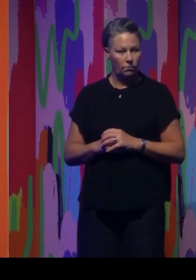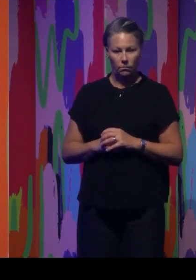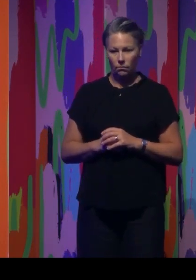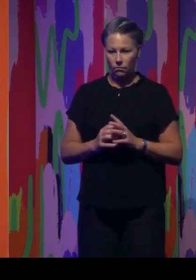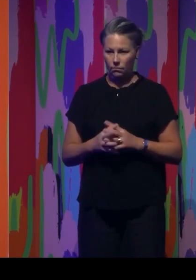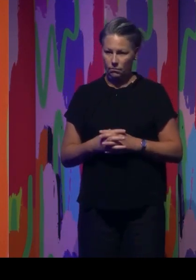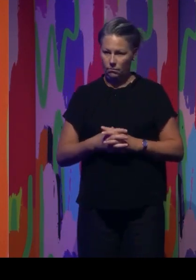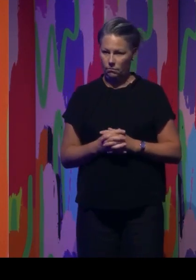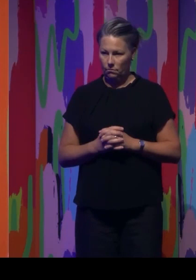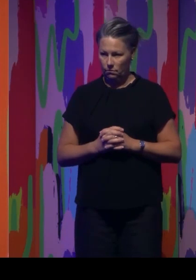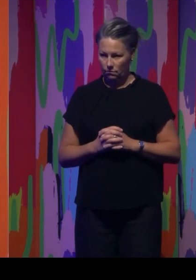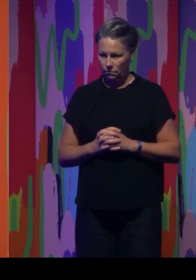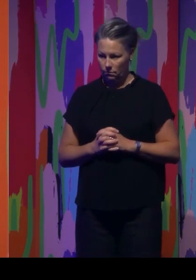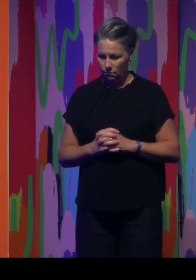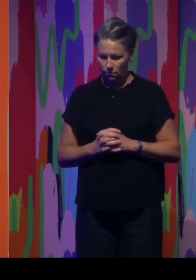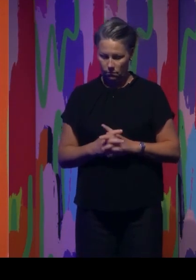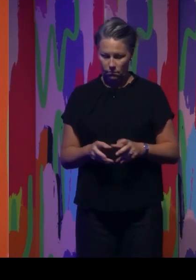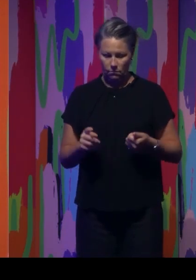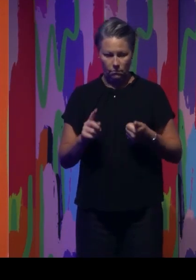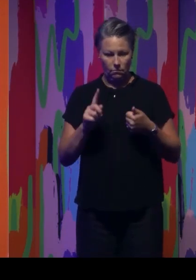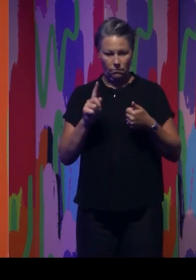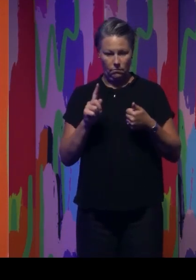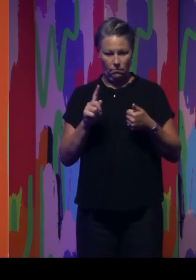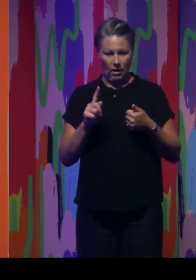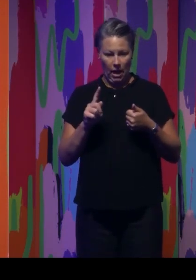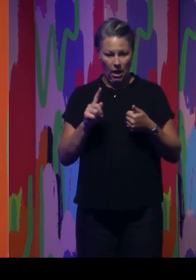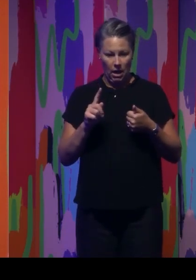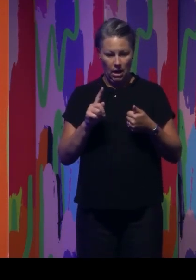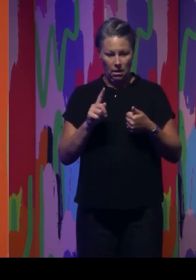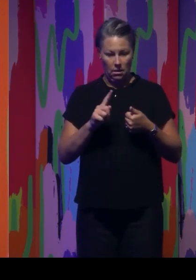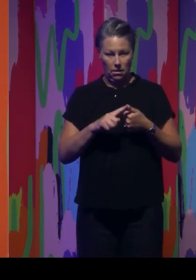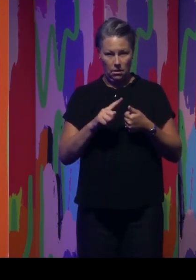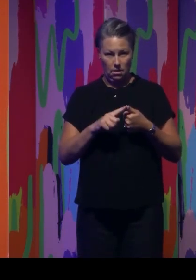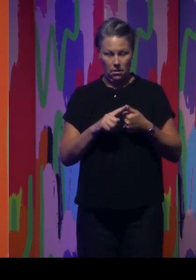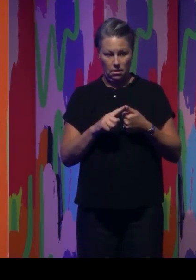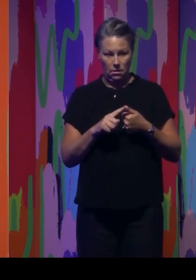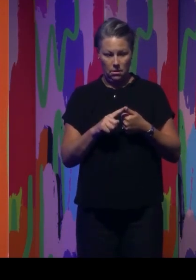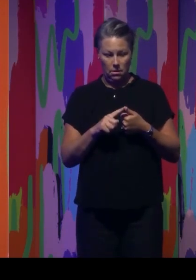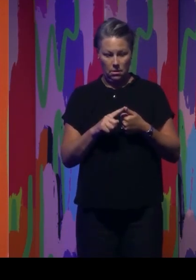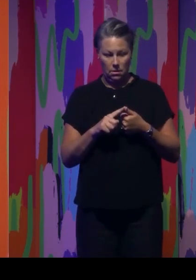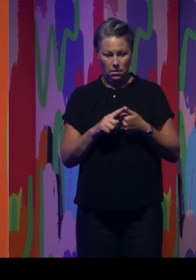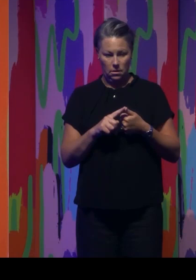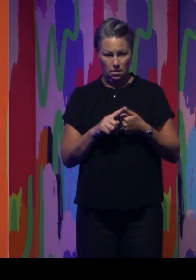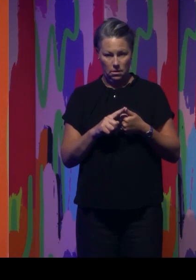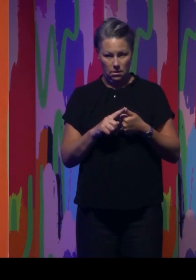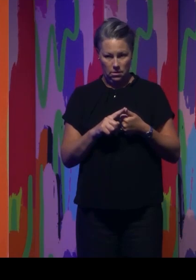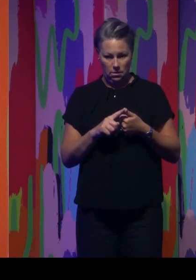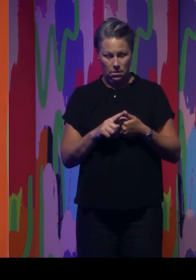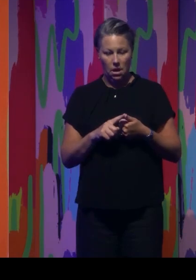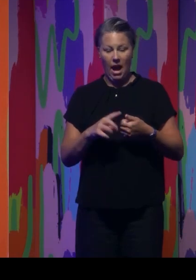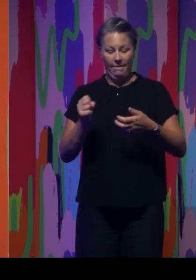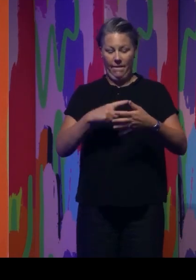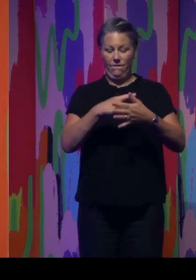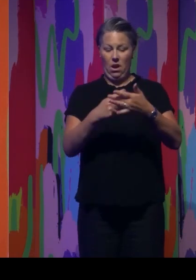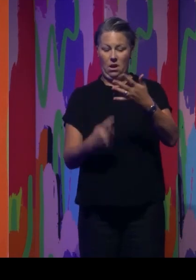পারে এ উইমেন ক্যান আস্ক ফর এ ডিভোর্স ফর টু রিজন আউট অফ দিস